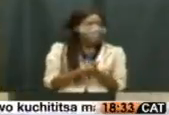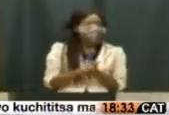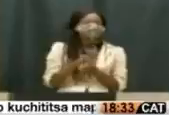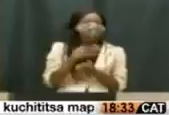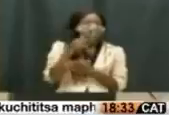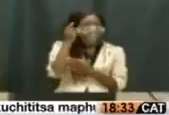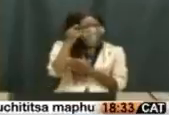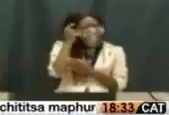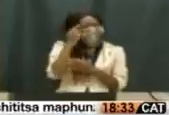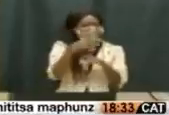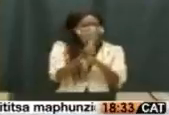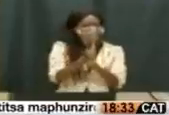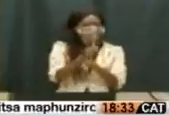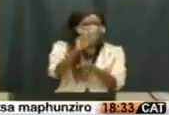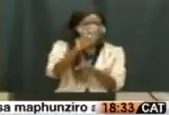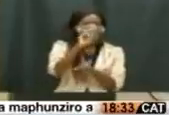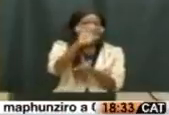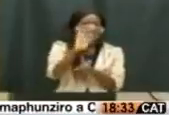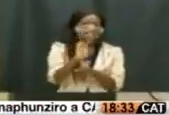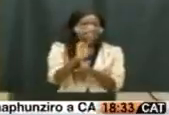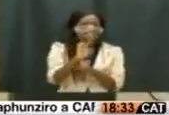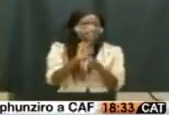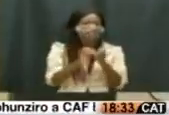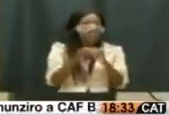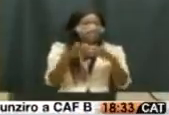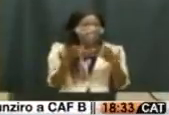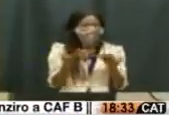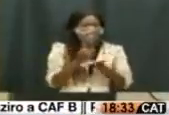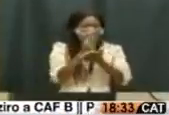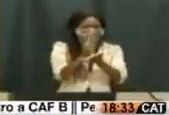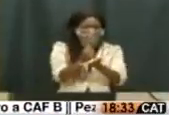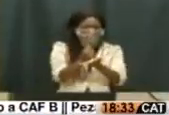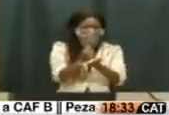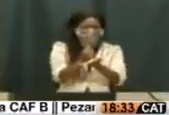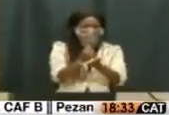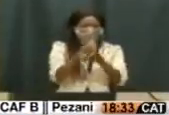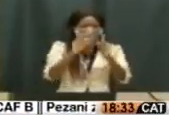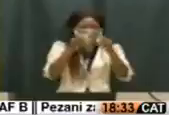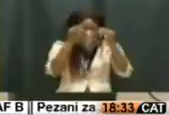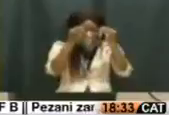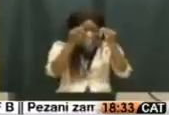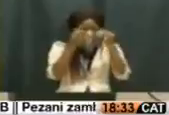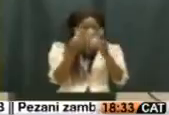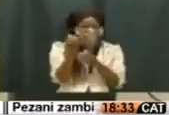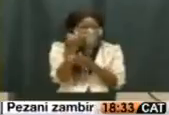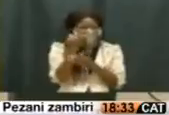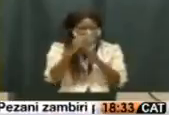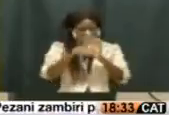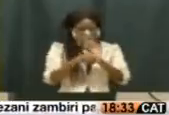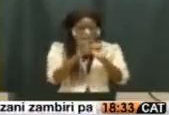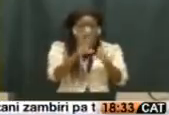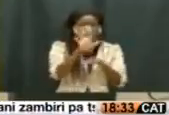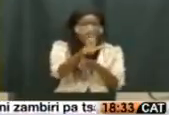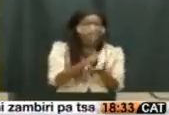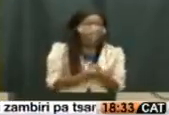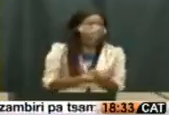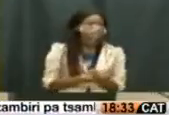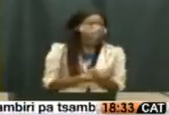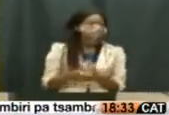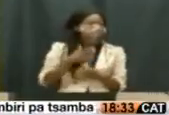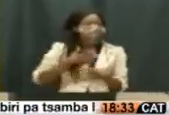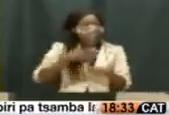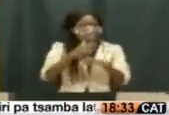Naisi tukupanga zinthu zambiri ndithu. Malinga na mene ya Malawi ku zero tibunge lathu limaphunzisa anthu za